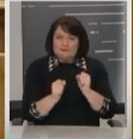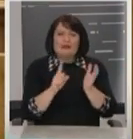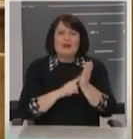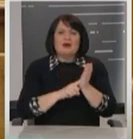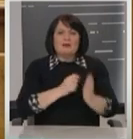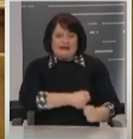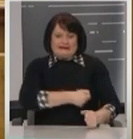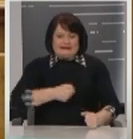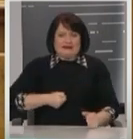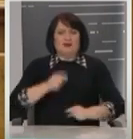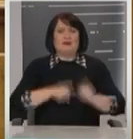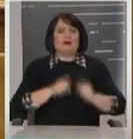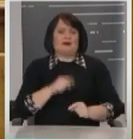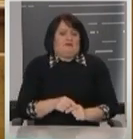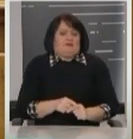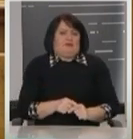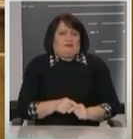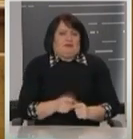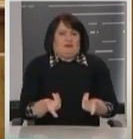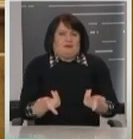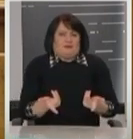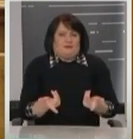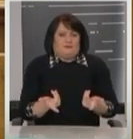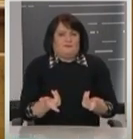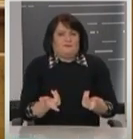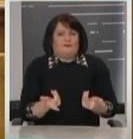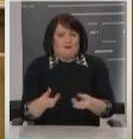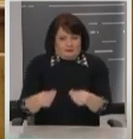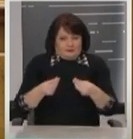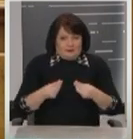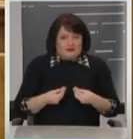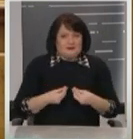το ζωνάρι, κάποιοι δεν το έσφιγγαν όμως. Και έδωσε σε εμάς